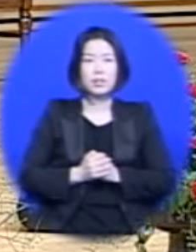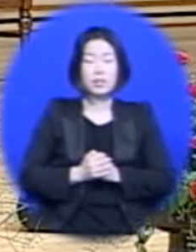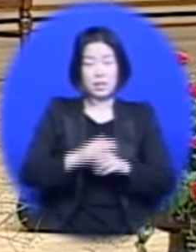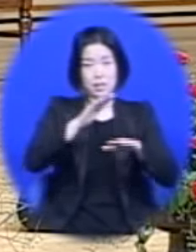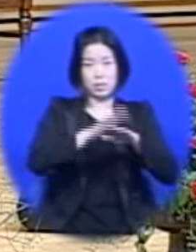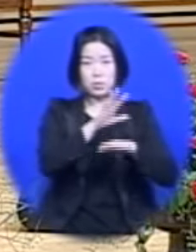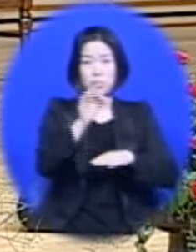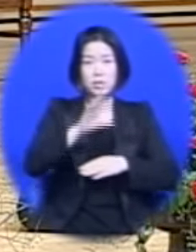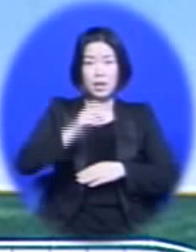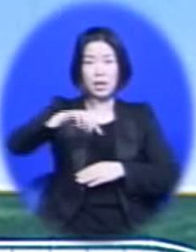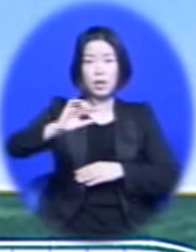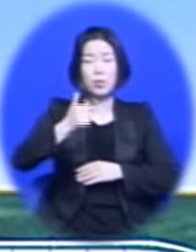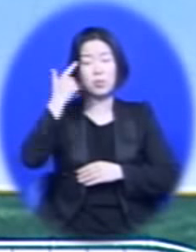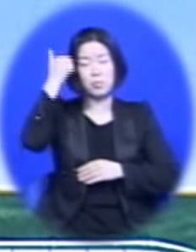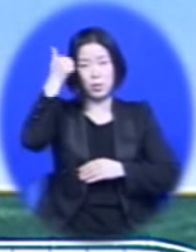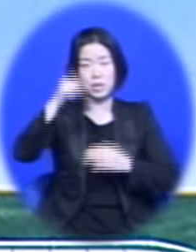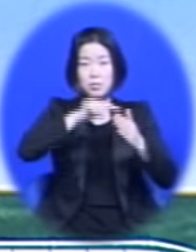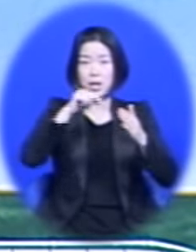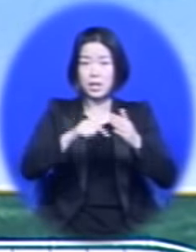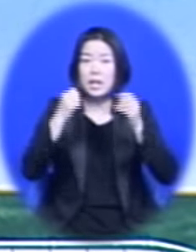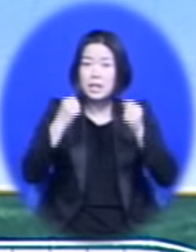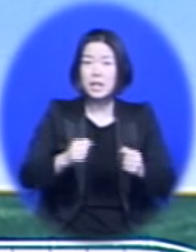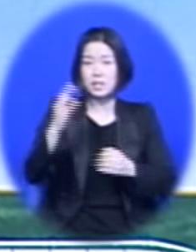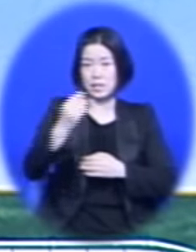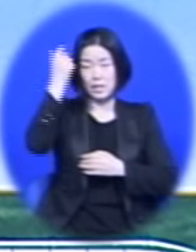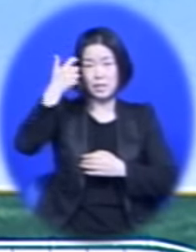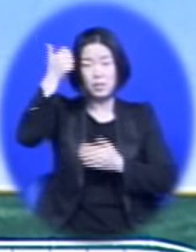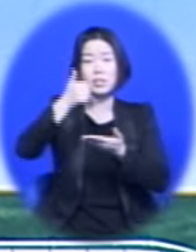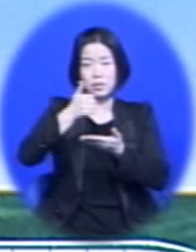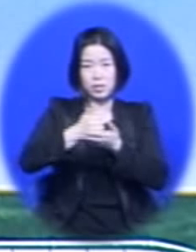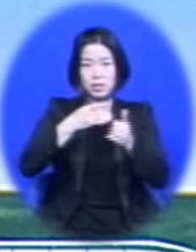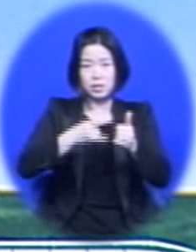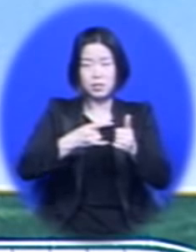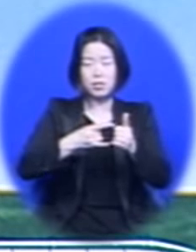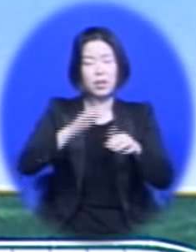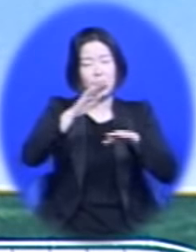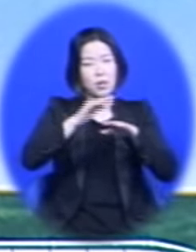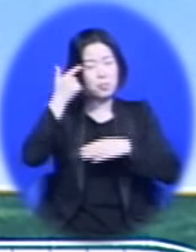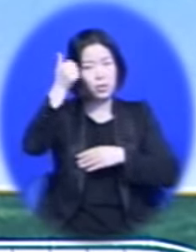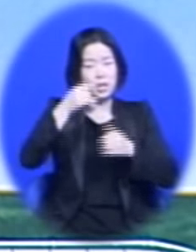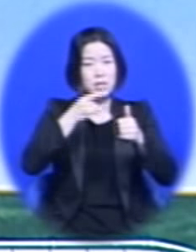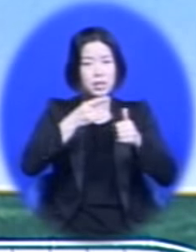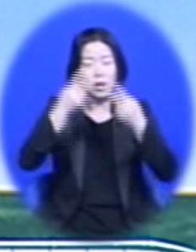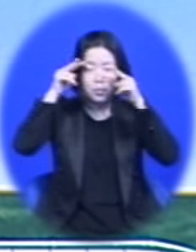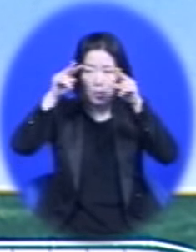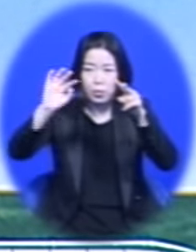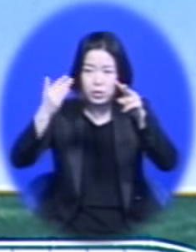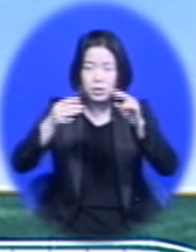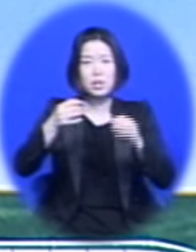손양호 목사님 안에 계신 성령께서 손양호 목사님에게 계속해서 바라보아야 될 걸 바라보게 하신